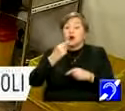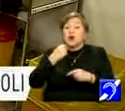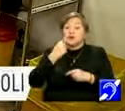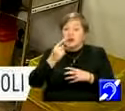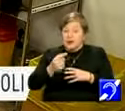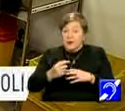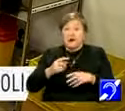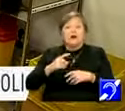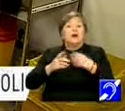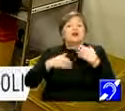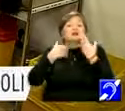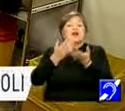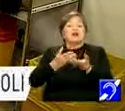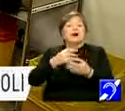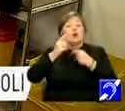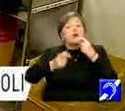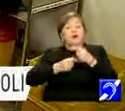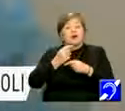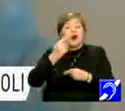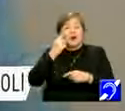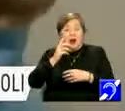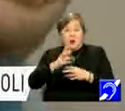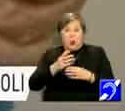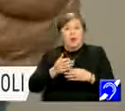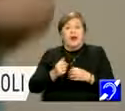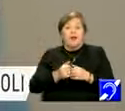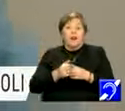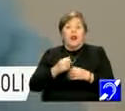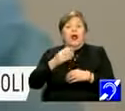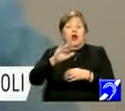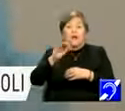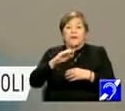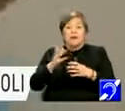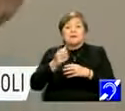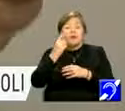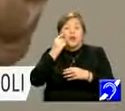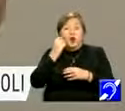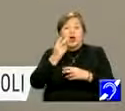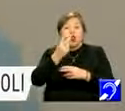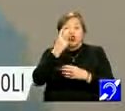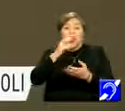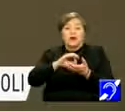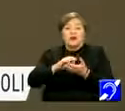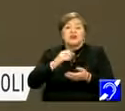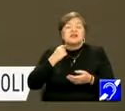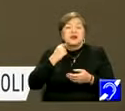livrate următoarele loturi de teste. Elevii urmează să fie testați de două ori pe săptămână,